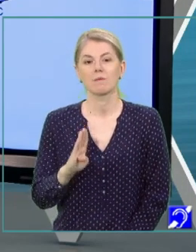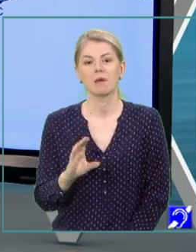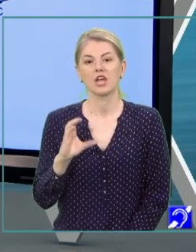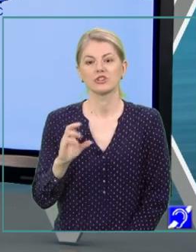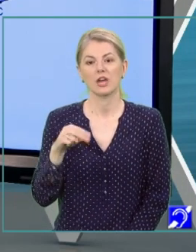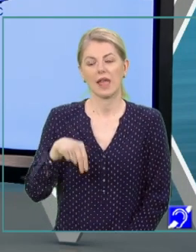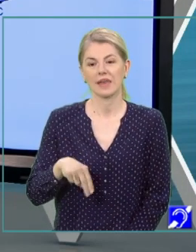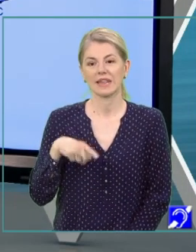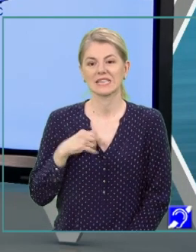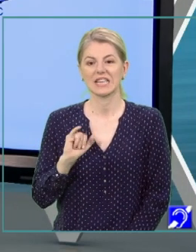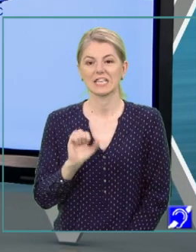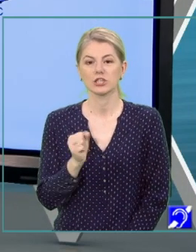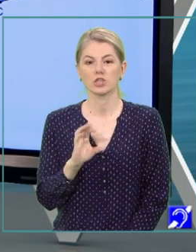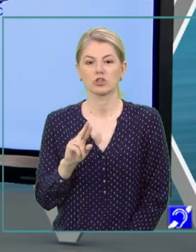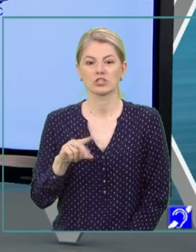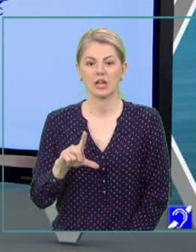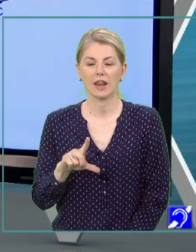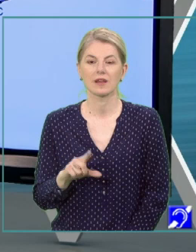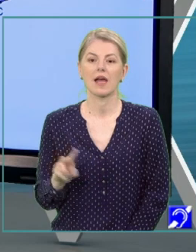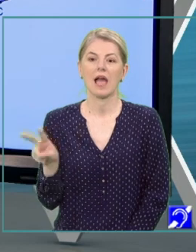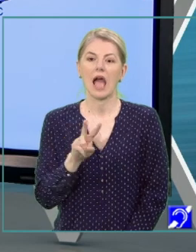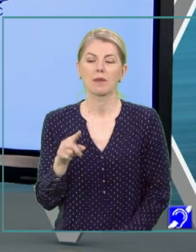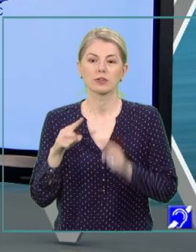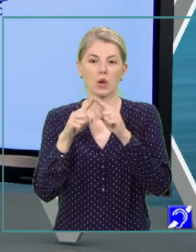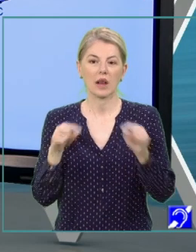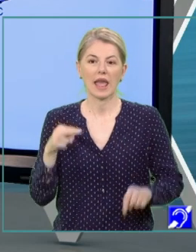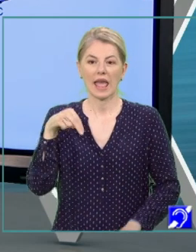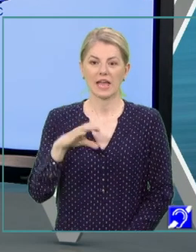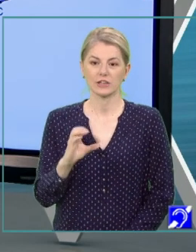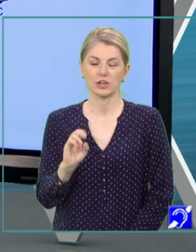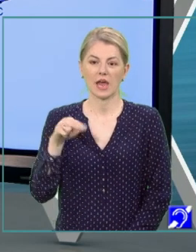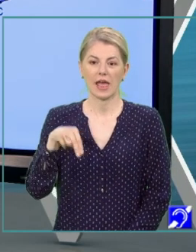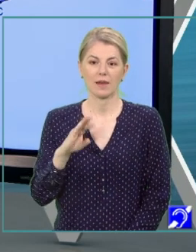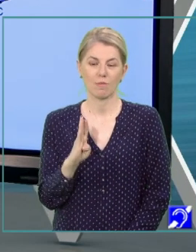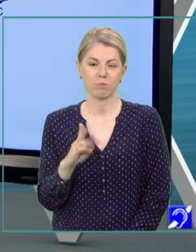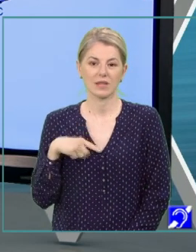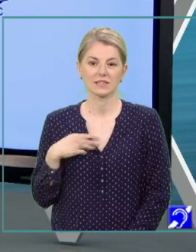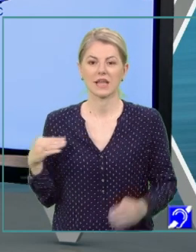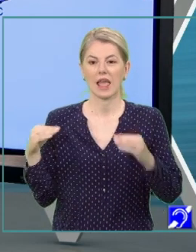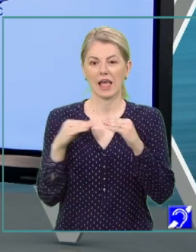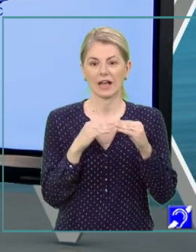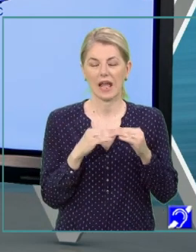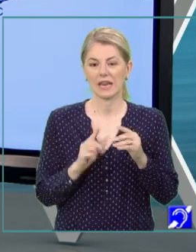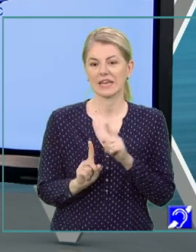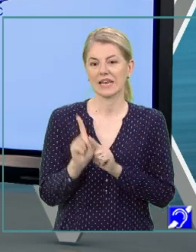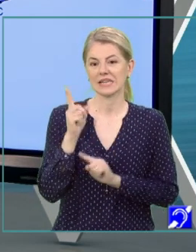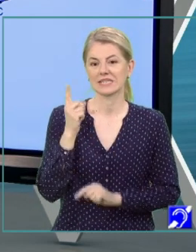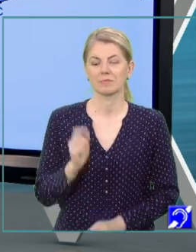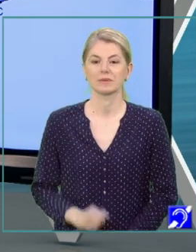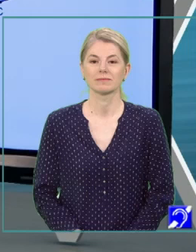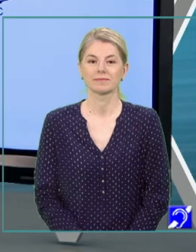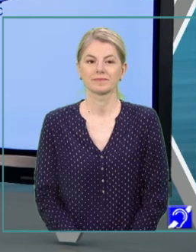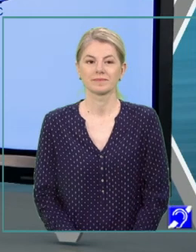BCN este un triunghi isoscel. Cele două laturi, NC și NB, au fost înălțimi în